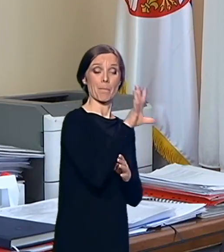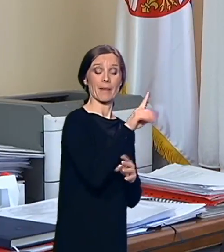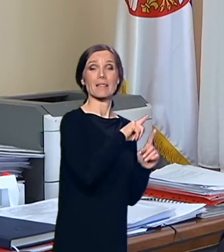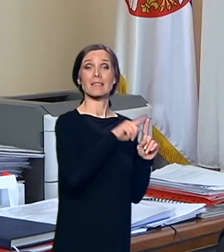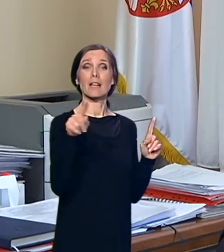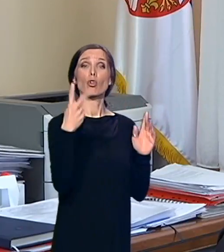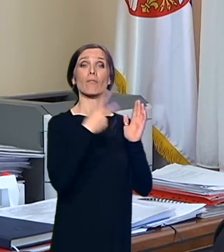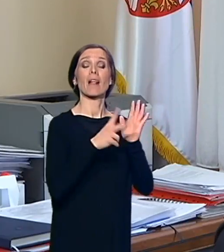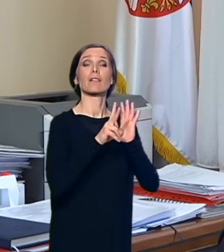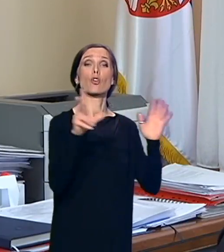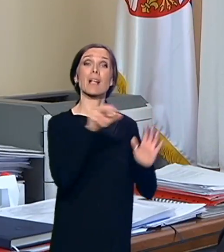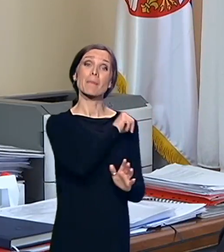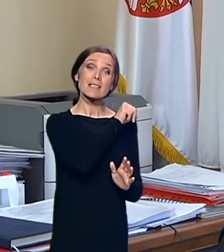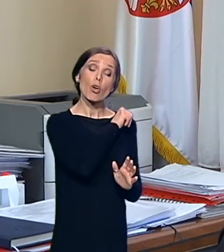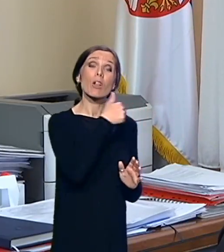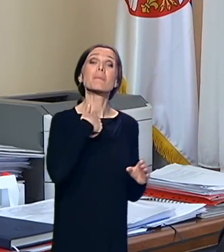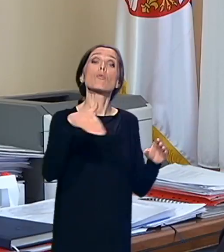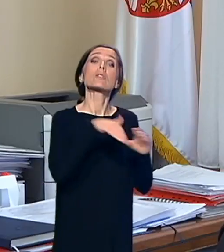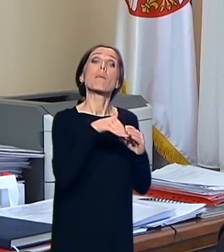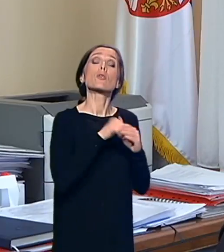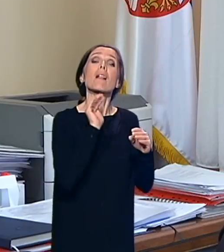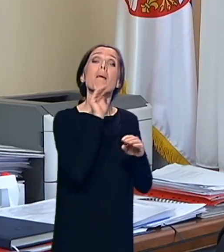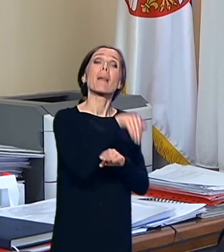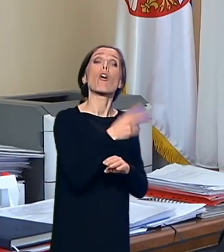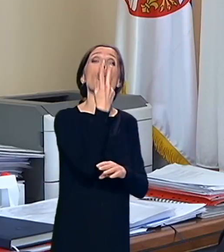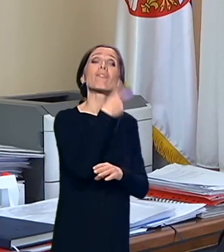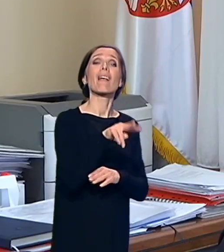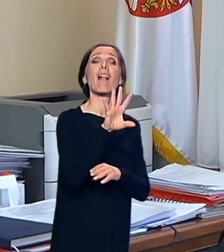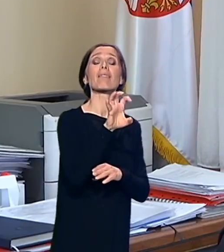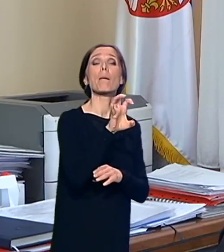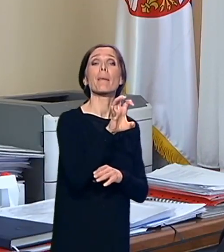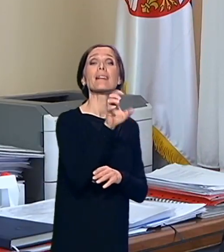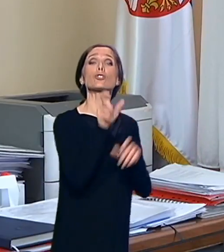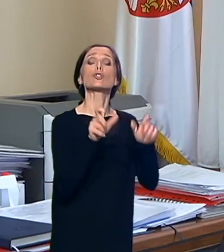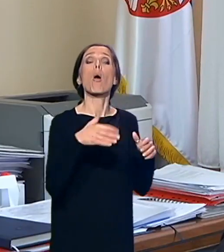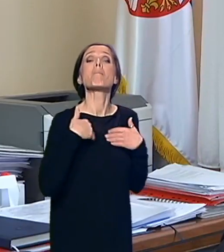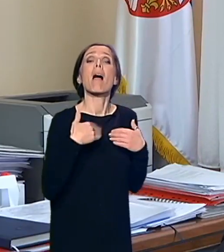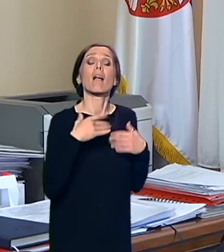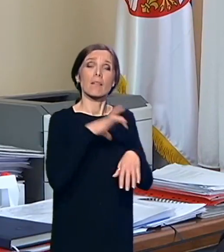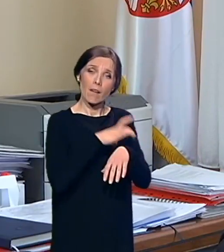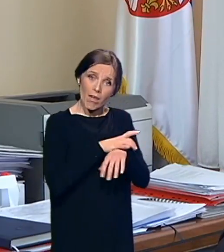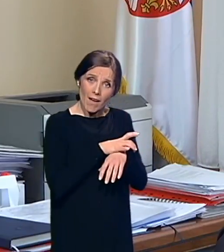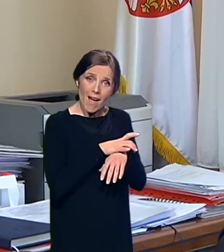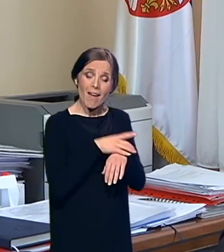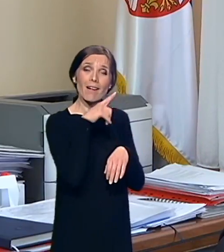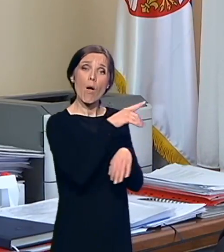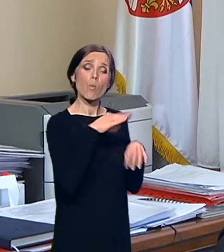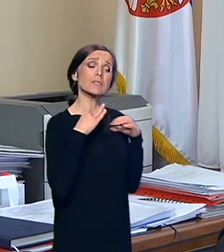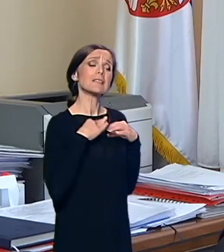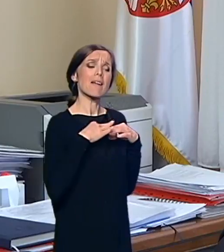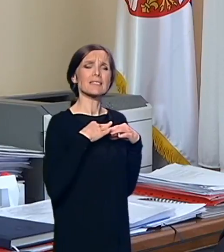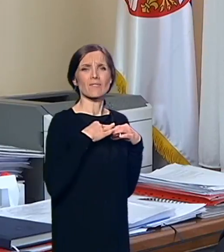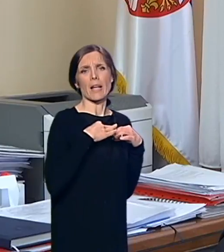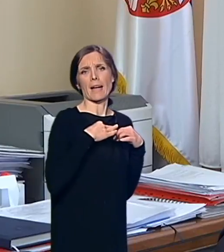2018. godine mi smo zaposlili preko 2.500 mladih lekara u zdravstvene ustanove